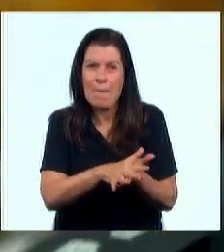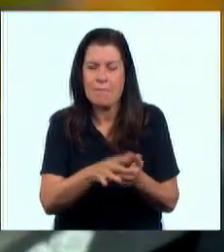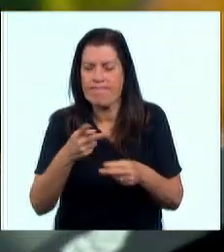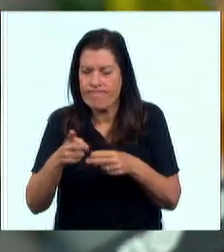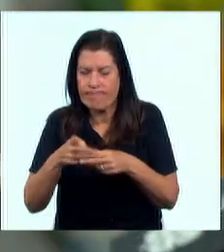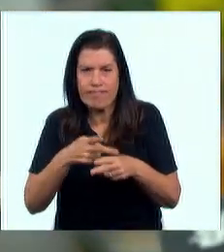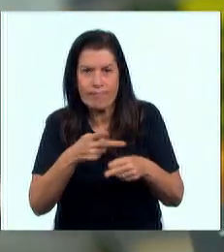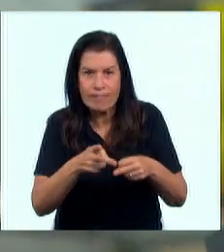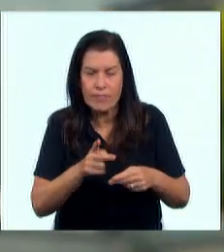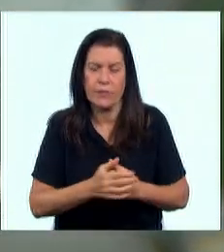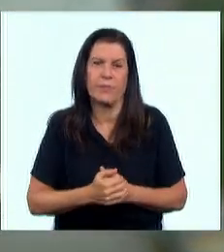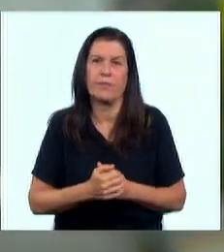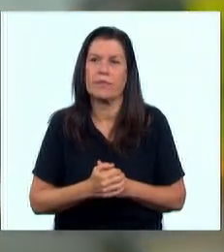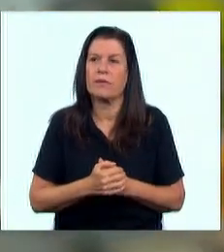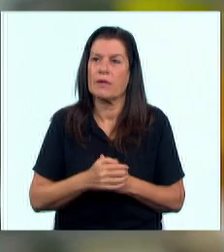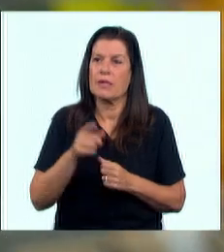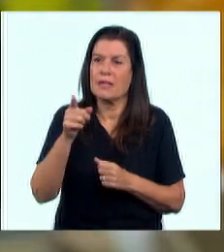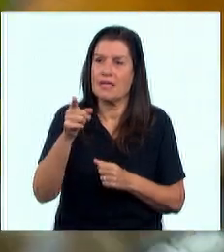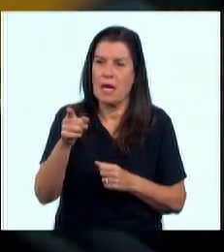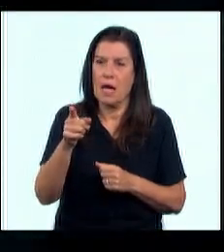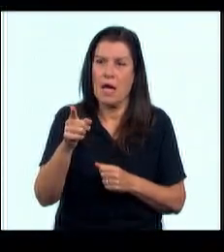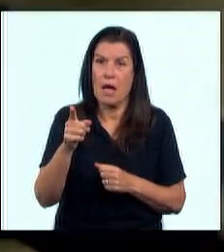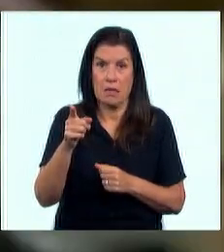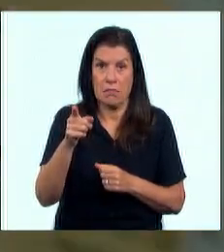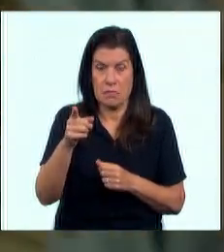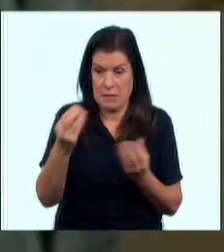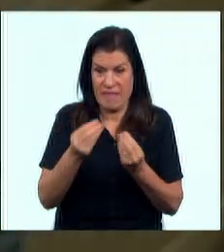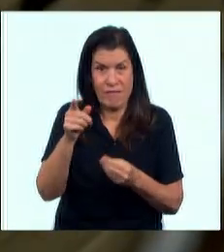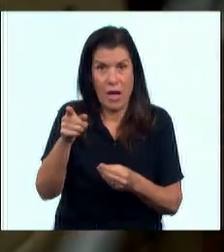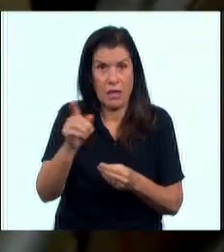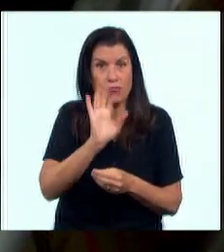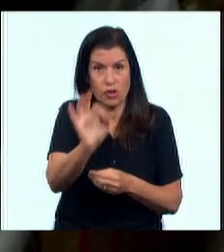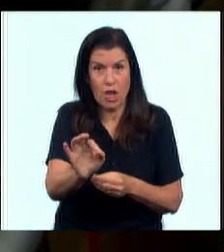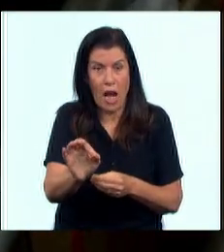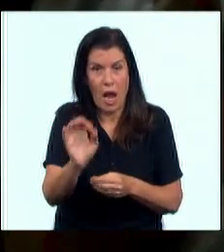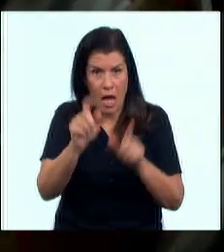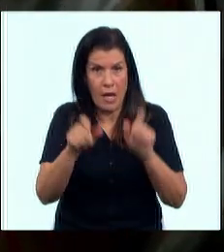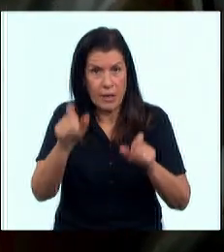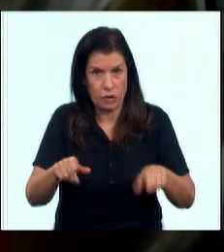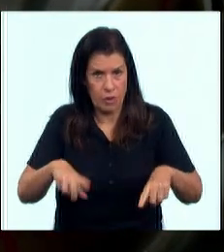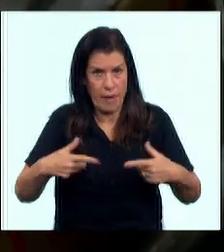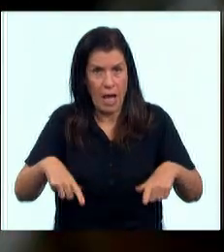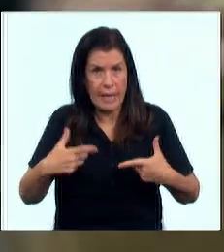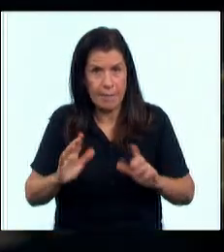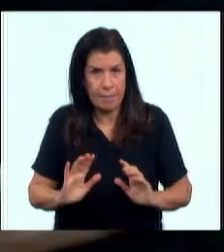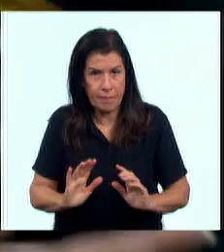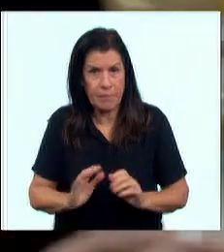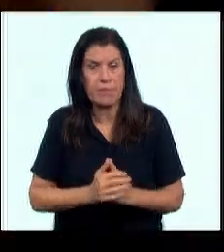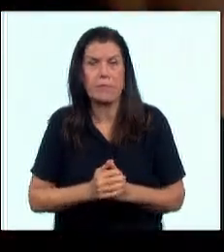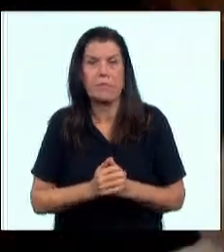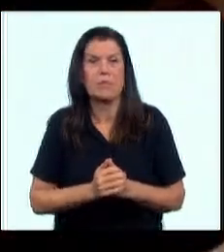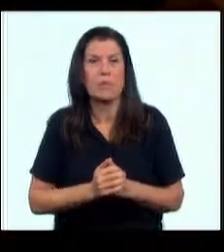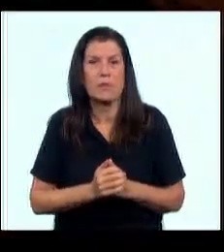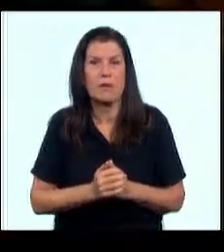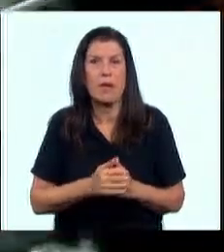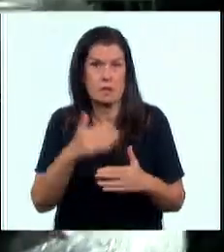זה מזוהים שנבדקו והם חיים, זאת אומרת הפריטים פה שייכים לאנשים חיים. אוקיי, אז אנחנו... זה יגיע אליהם, בקרוב. וזה יגיע